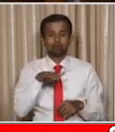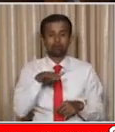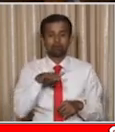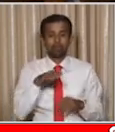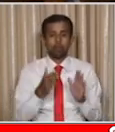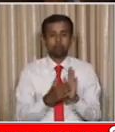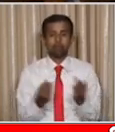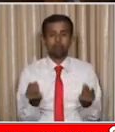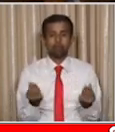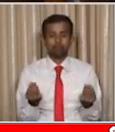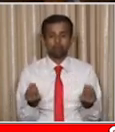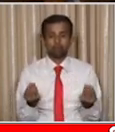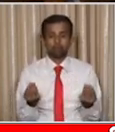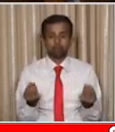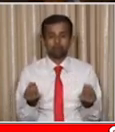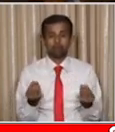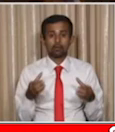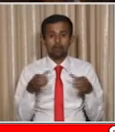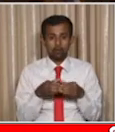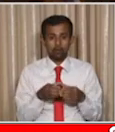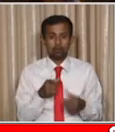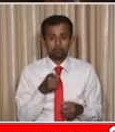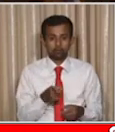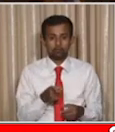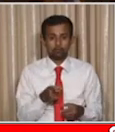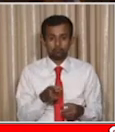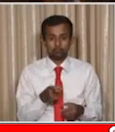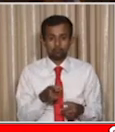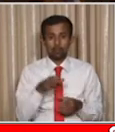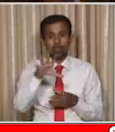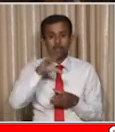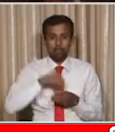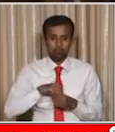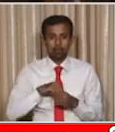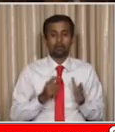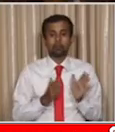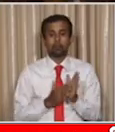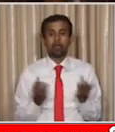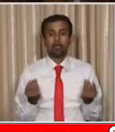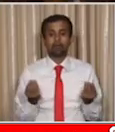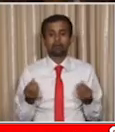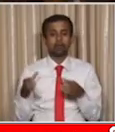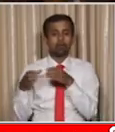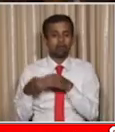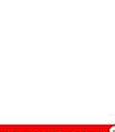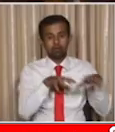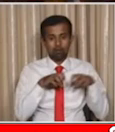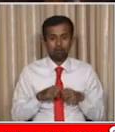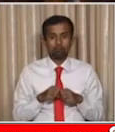செல்கின்ற வகையில் மகாவலி அதிகார சபை நடவடிக்கை எடுத்துக்கொண்டிருக்கிறது. முயற்சிகள் நடைபெறுகிறது. இன